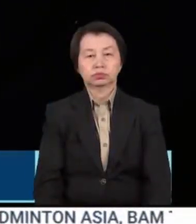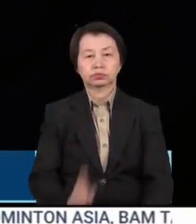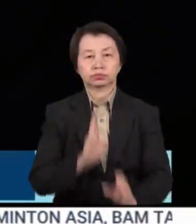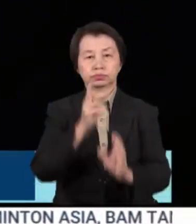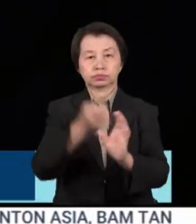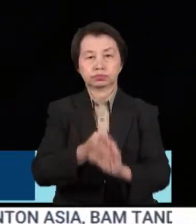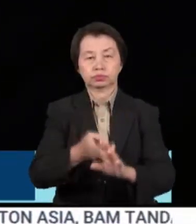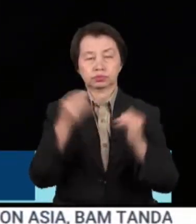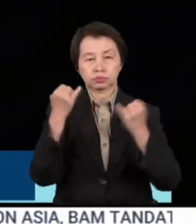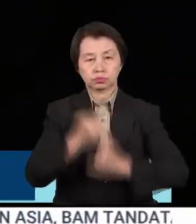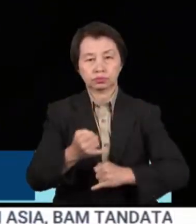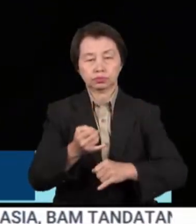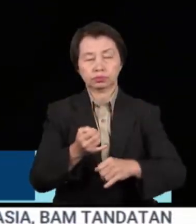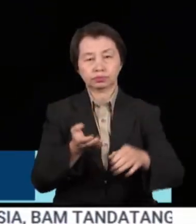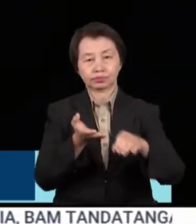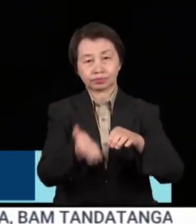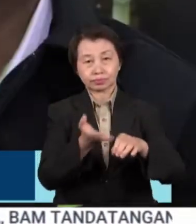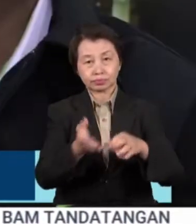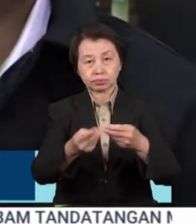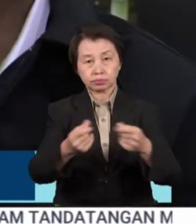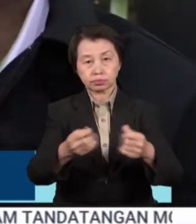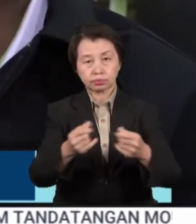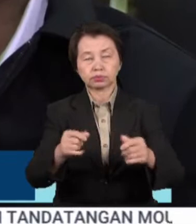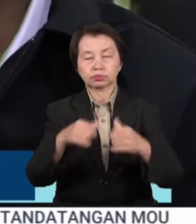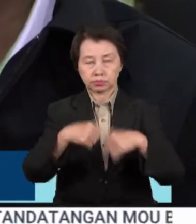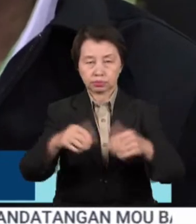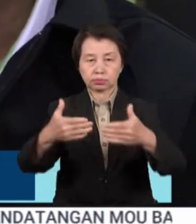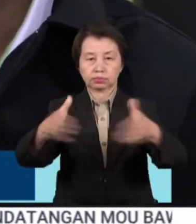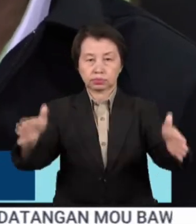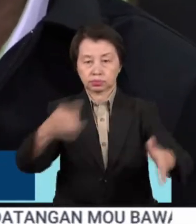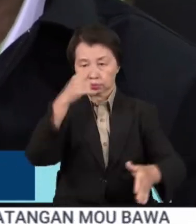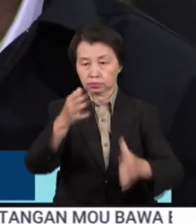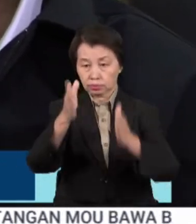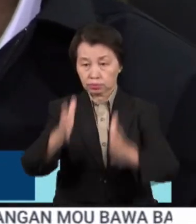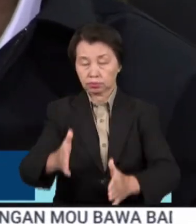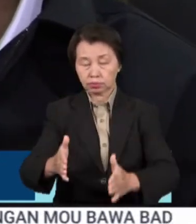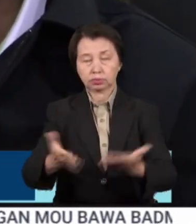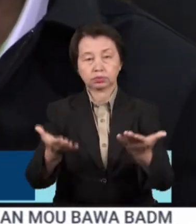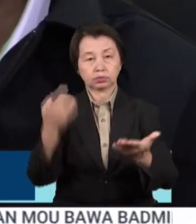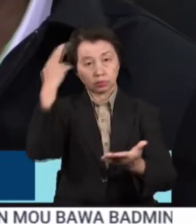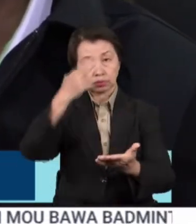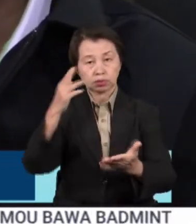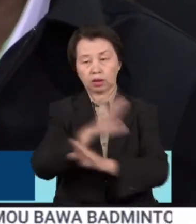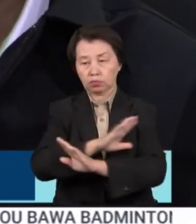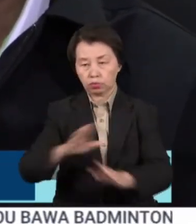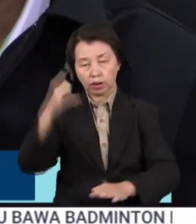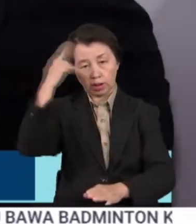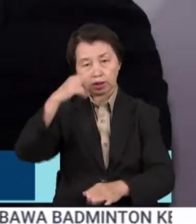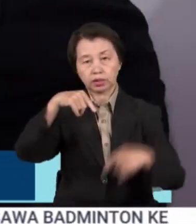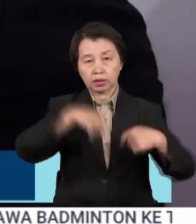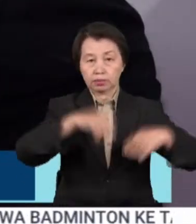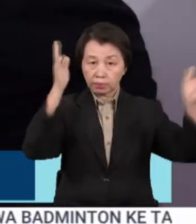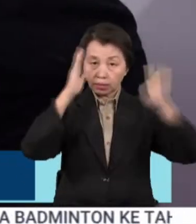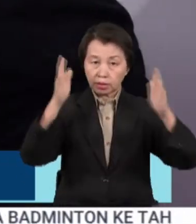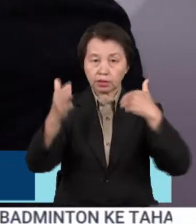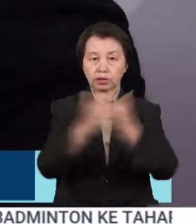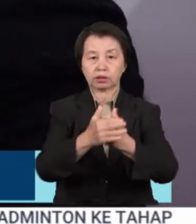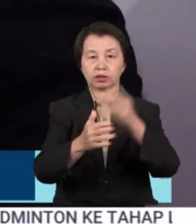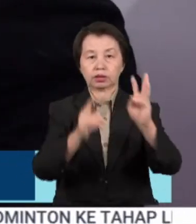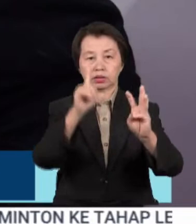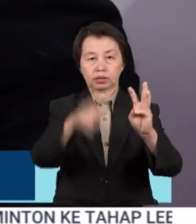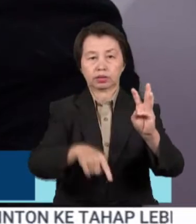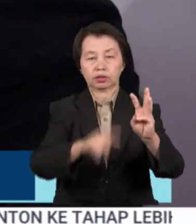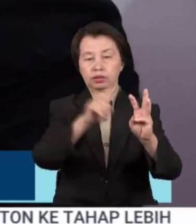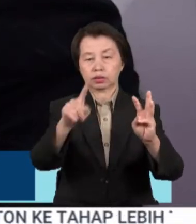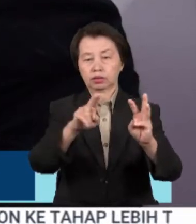Penyertaan ibadah korban di Tanah Suci masih dibuka kepada jemaah haji dan juga bukan jemaah haji di Malaysia sehingga 6